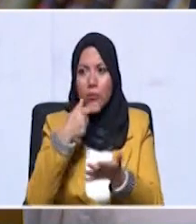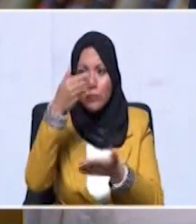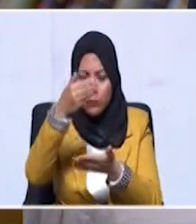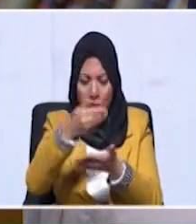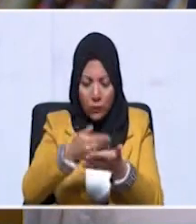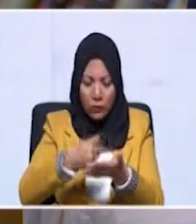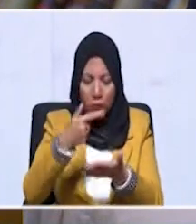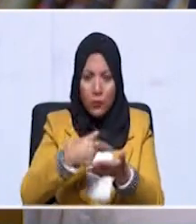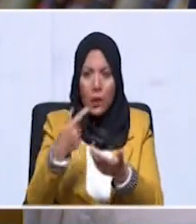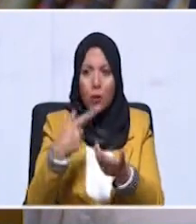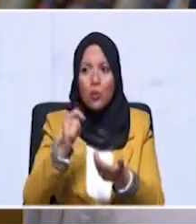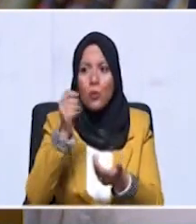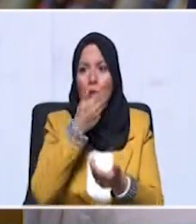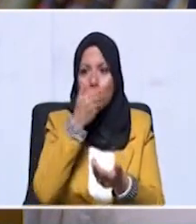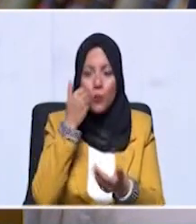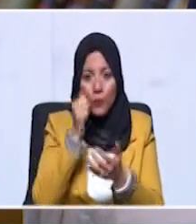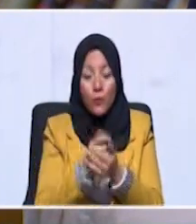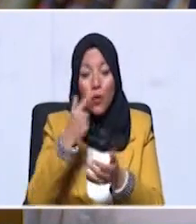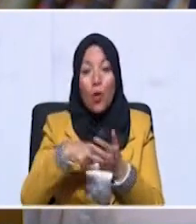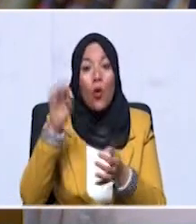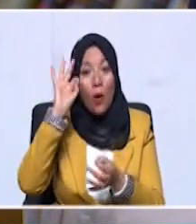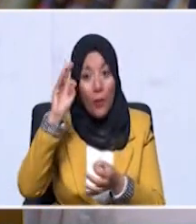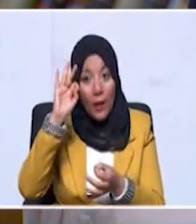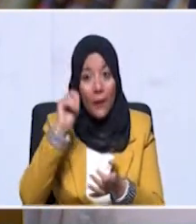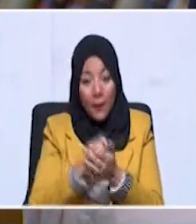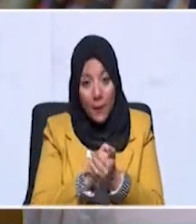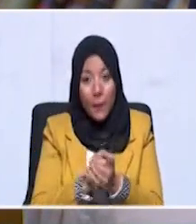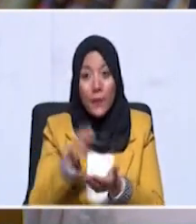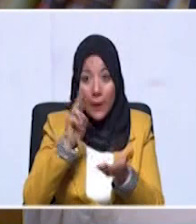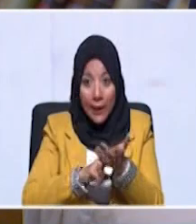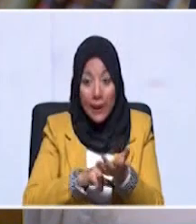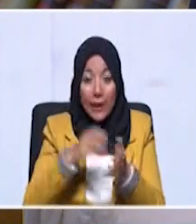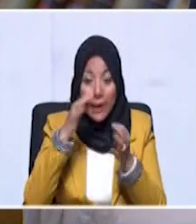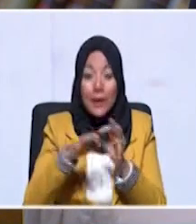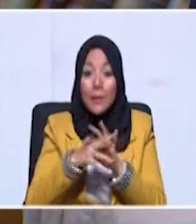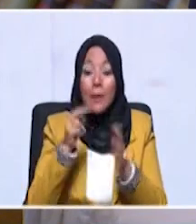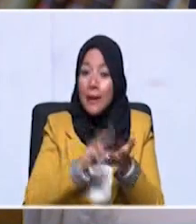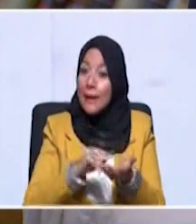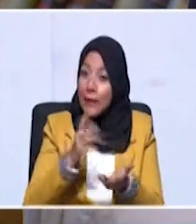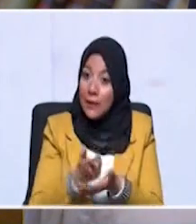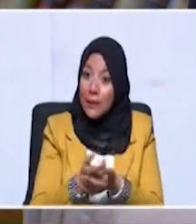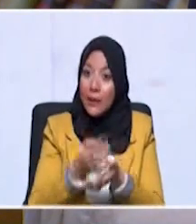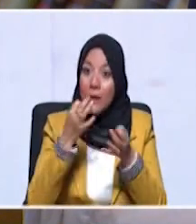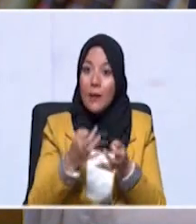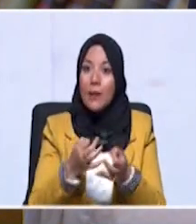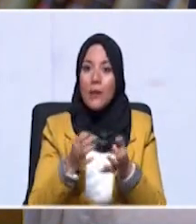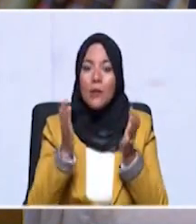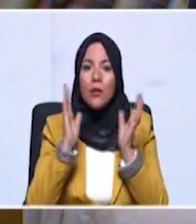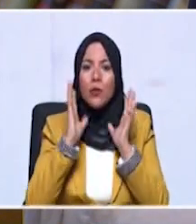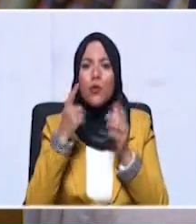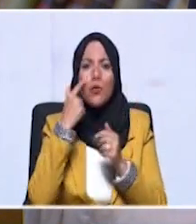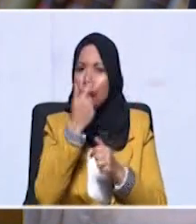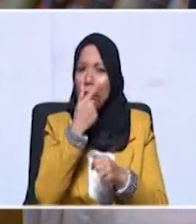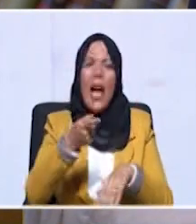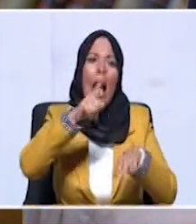في والاستعداد فيه رقم لاه من البرامج والخطوات العمليه عايزين نشوف صله الارحام اخبارها